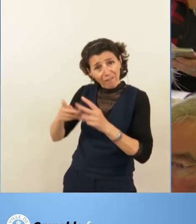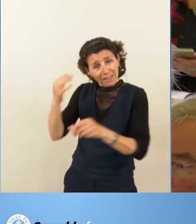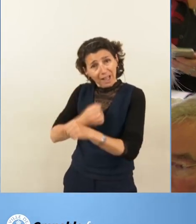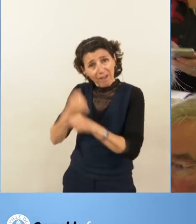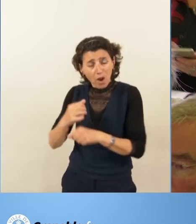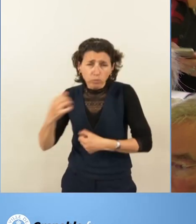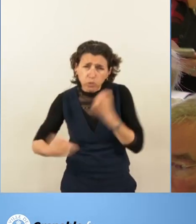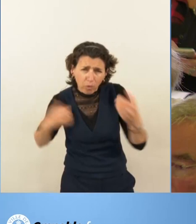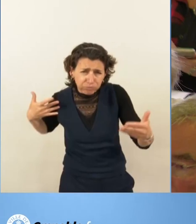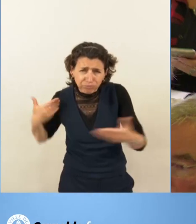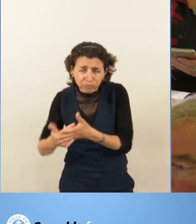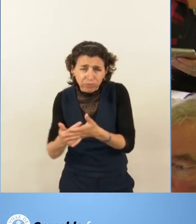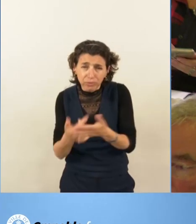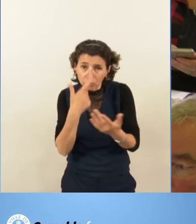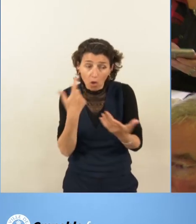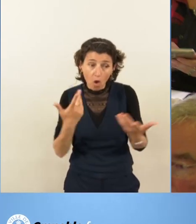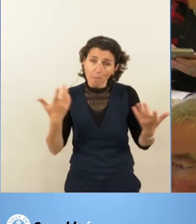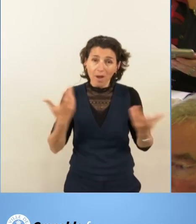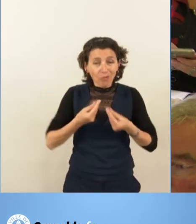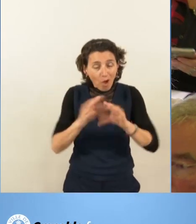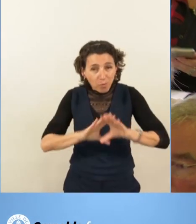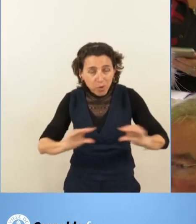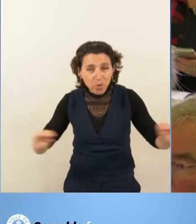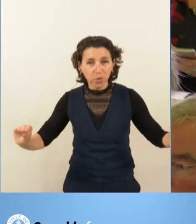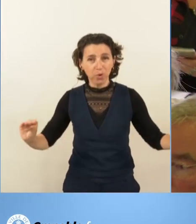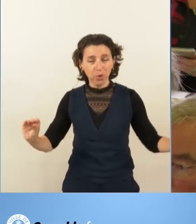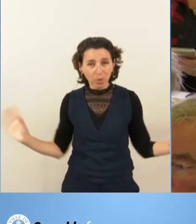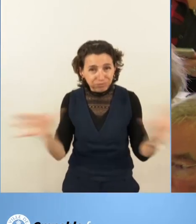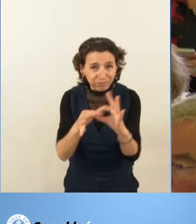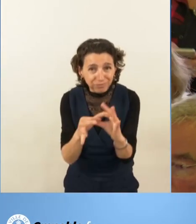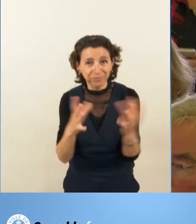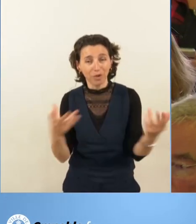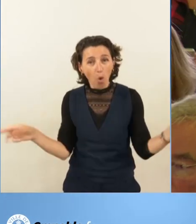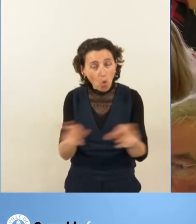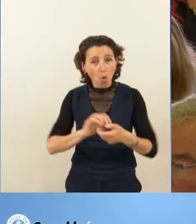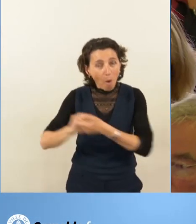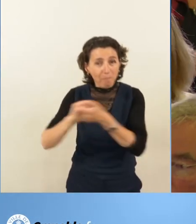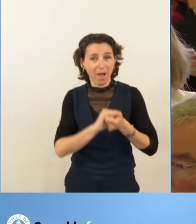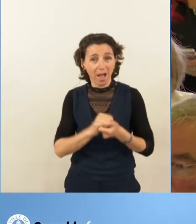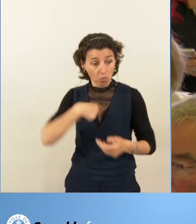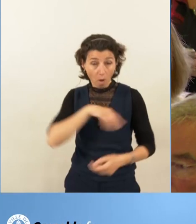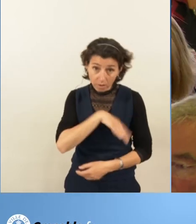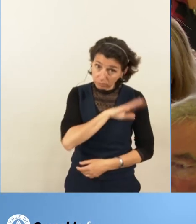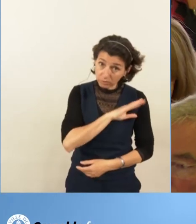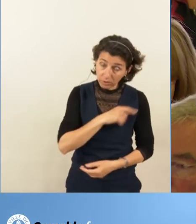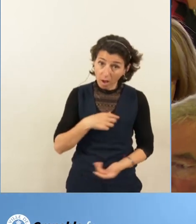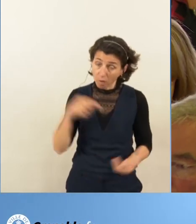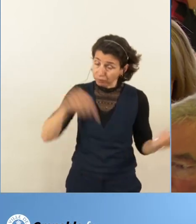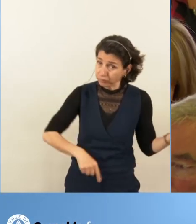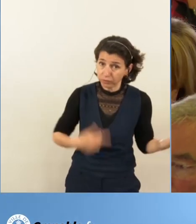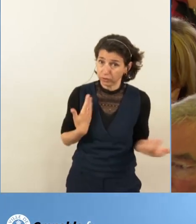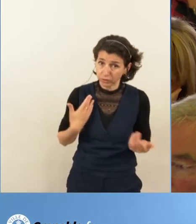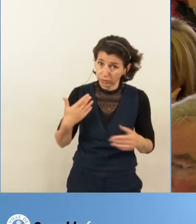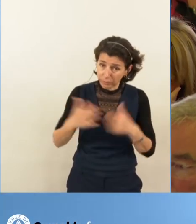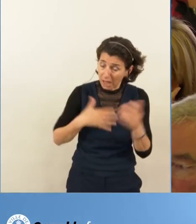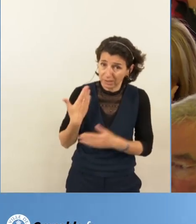de réconcilier c'est notre responsabilité et notre devoir Monsieur le Maire je vous le dis très calmement